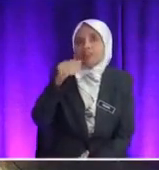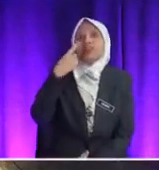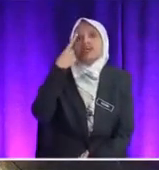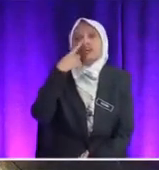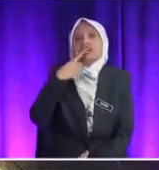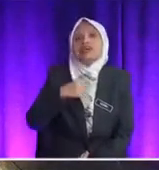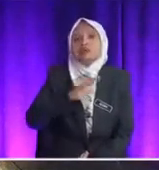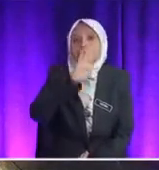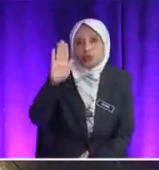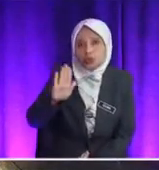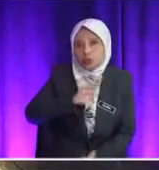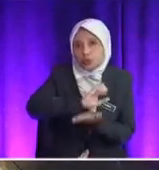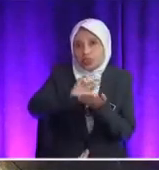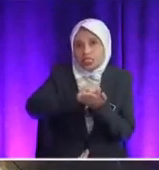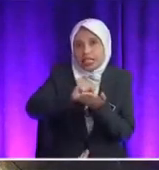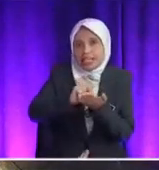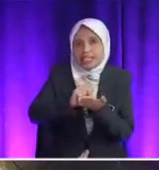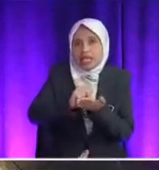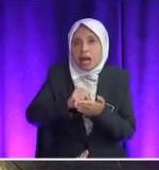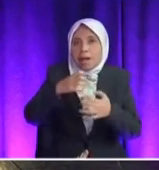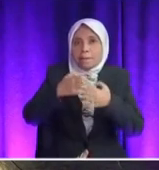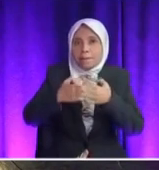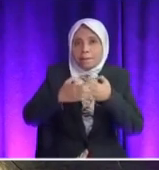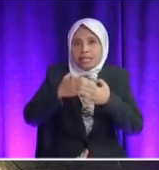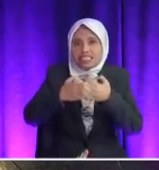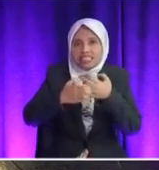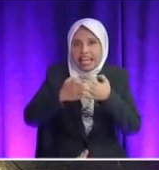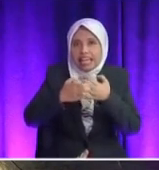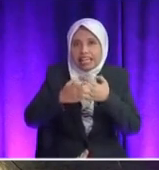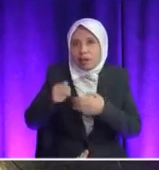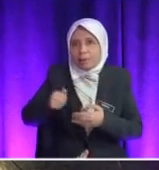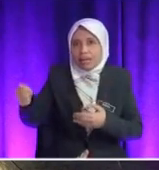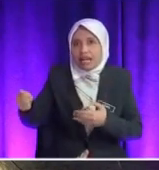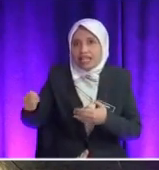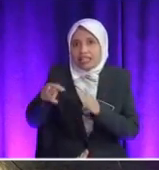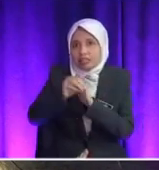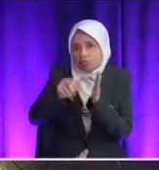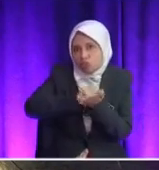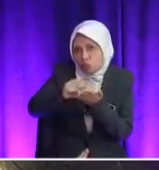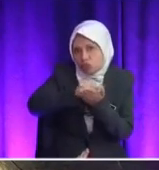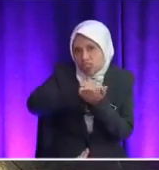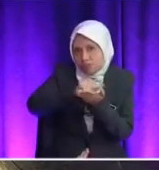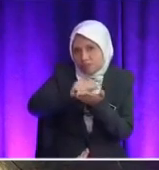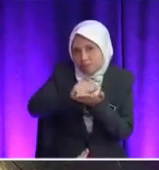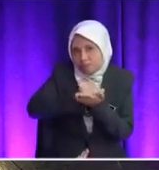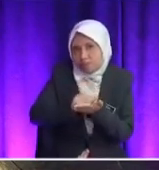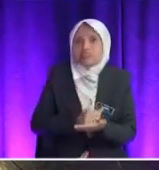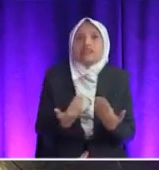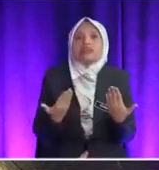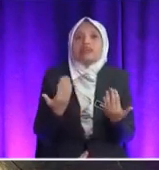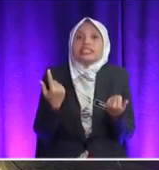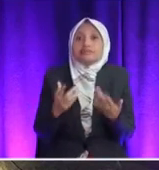baik mesin peralatan mencuci aku mesinnya itulah belinya